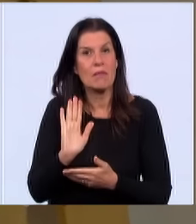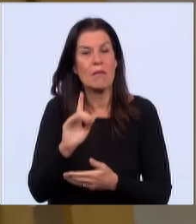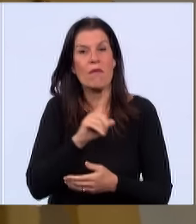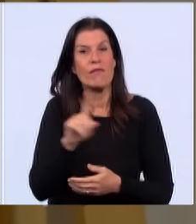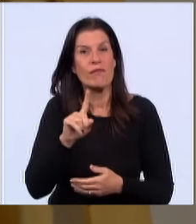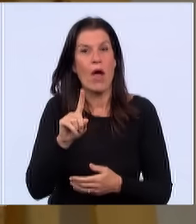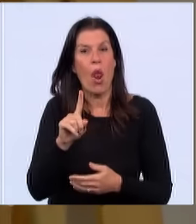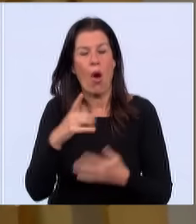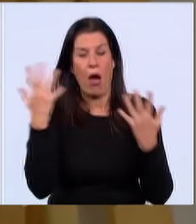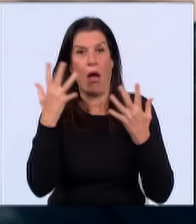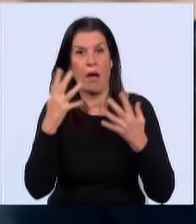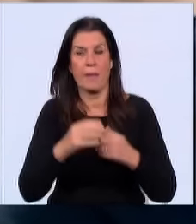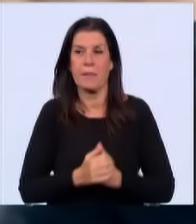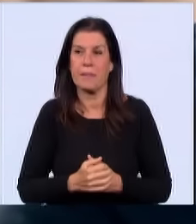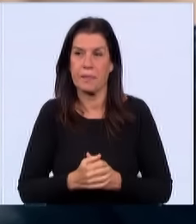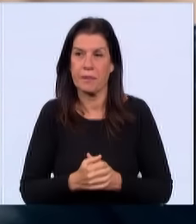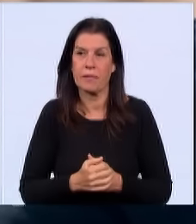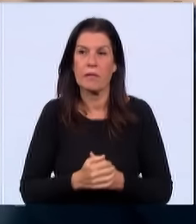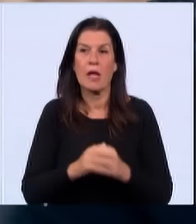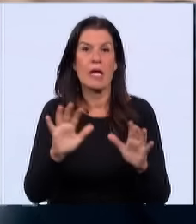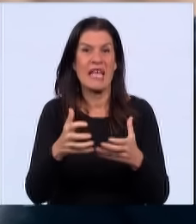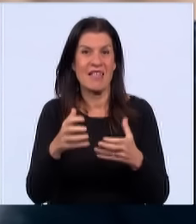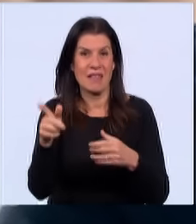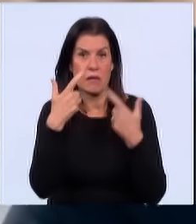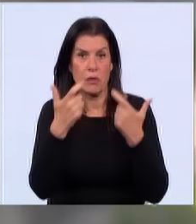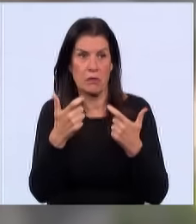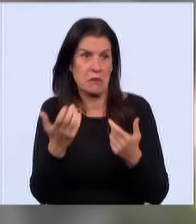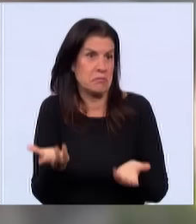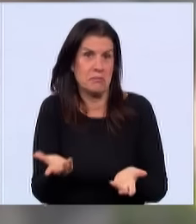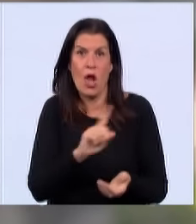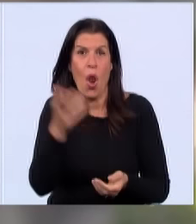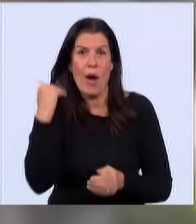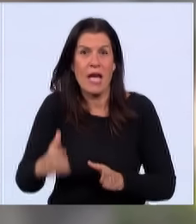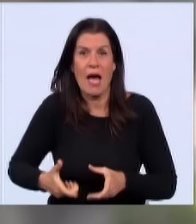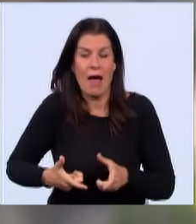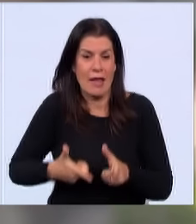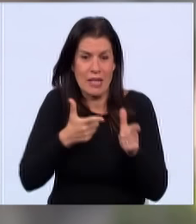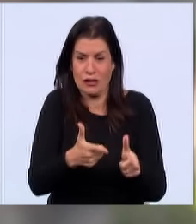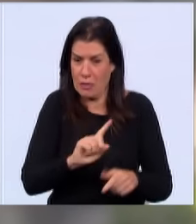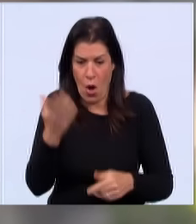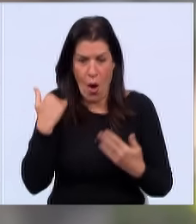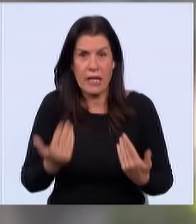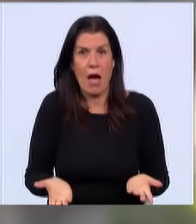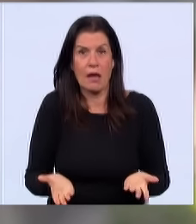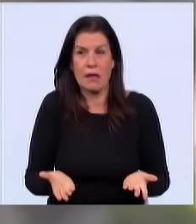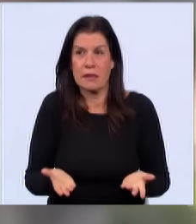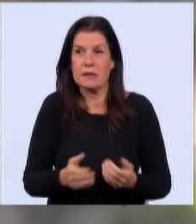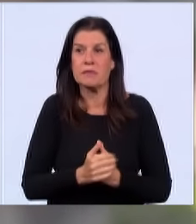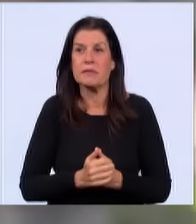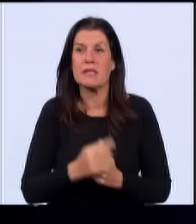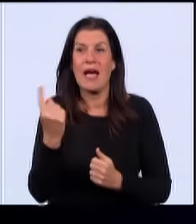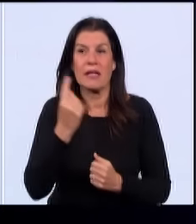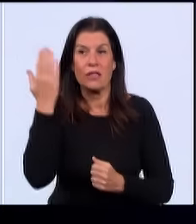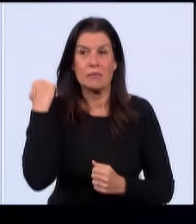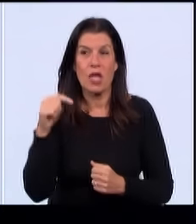הכוננות לא הייתה רלוונטית בשום צורה, משום שלא היו לי נשקים. לא היו נשקים. היחידים שהיו עם M16 ארוך בקיבוץ, זה אני